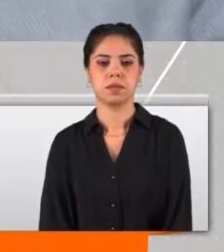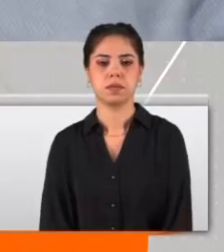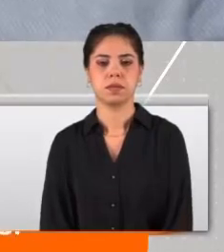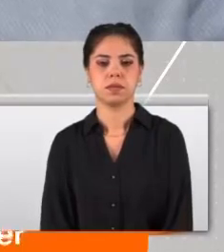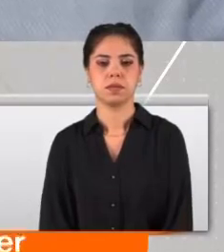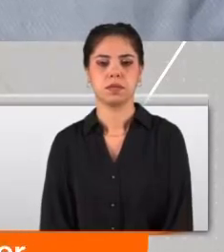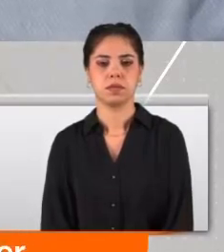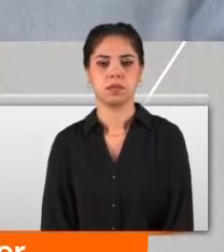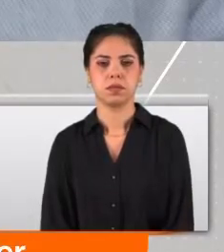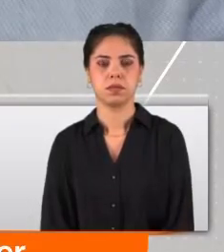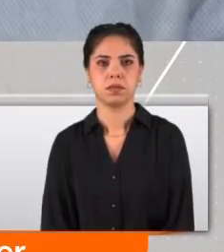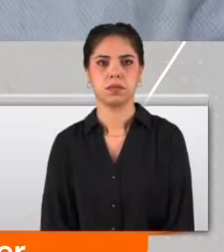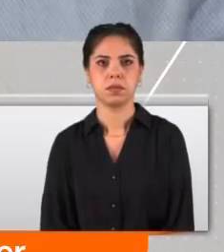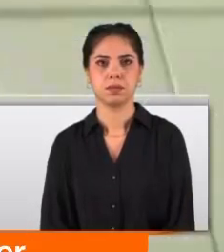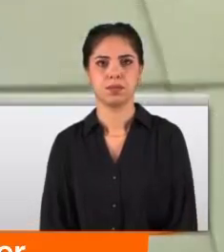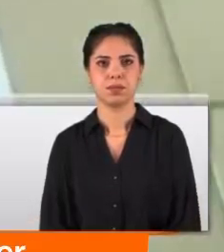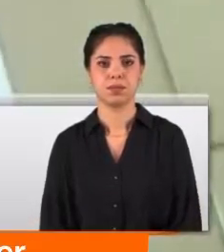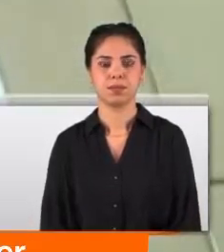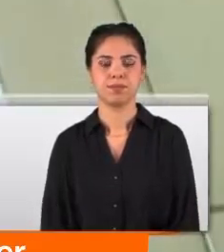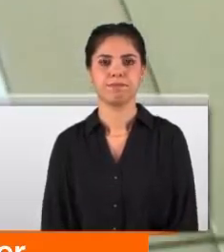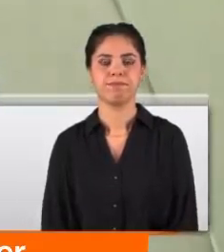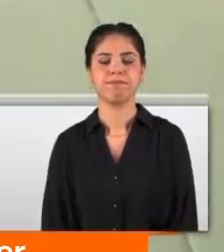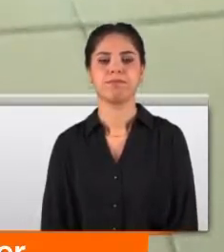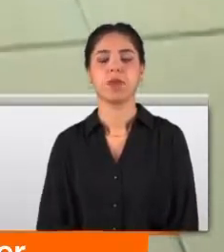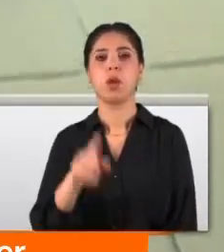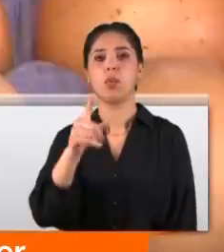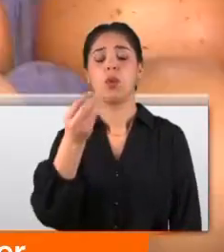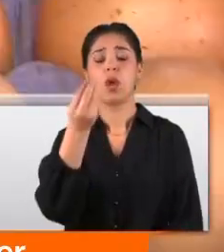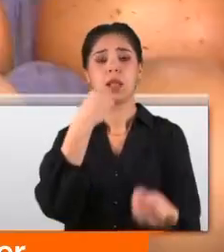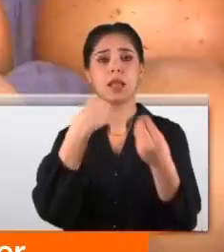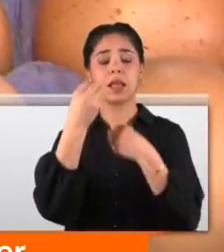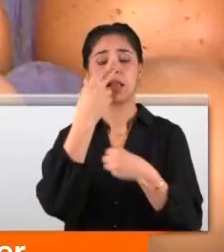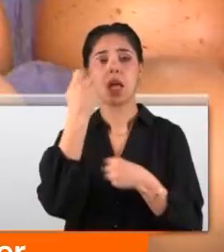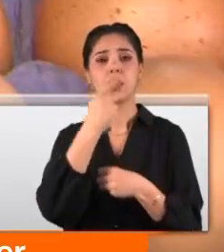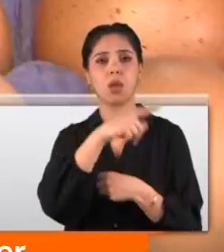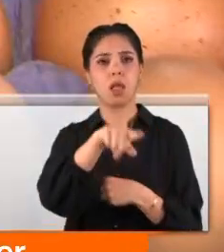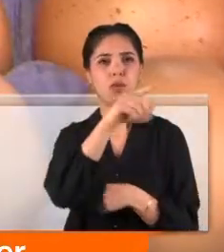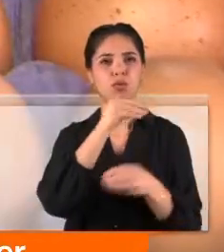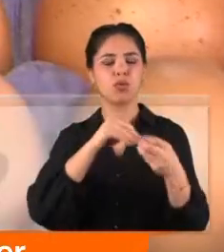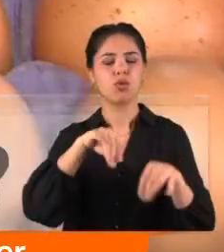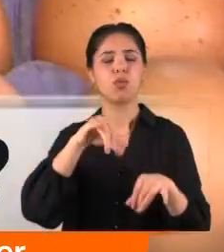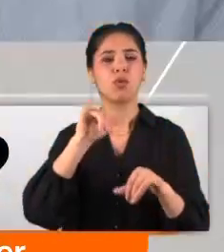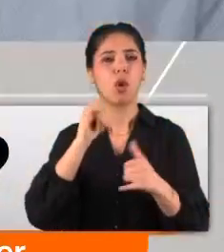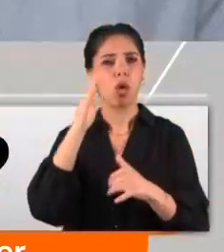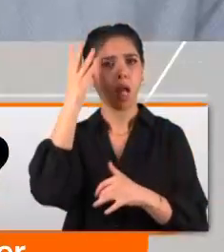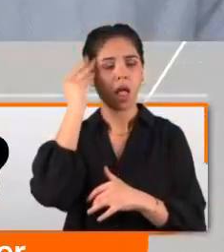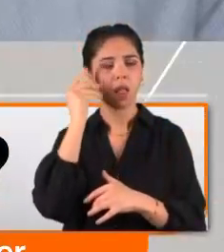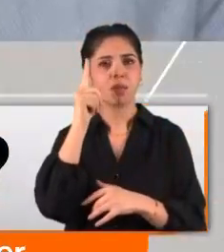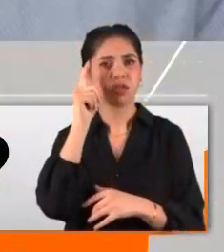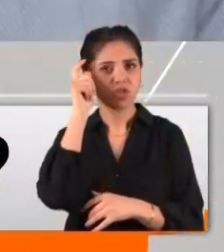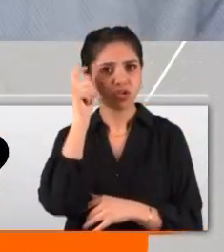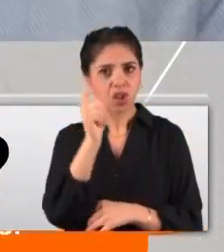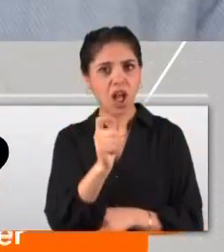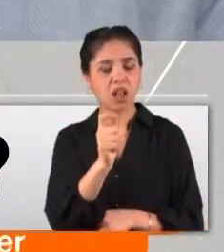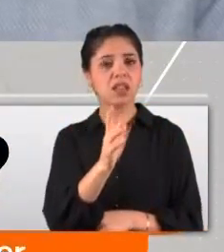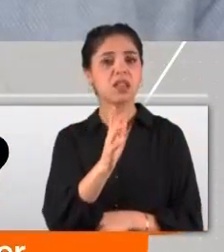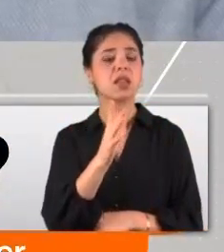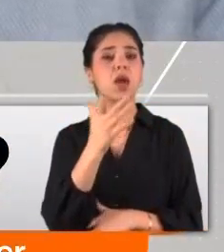karşı kendimizi korumuş oluyoruz. Peki gıda sahtekarlığının yumurta oyununu anlamanın bir yolu yok mu? Işık kaynağını oraya tuttuğumuz